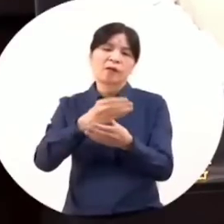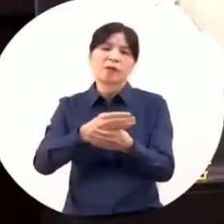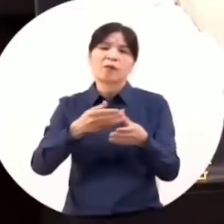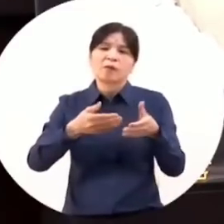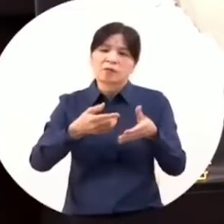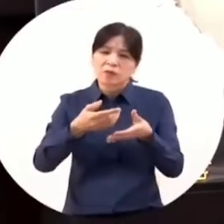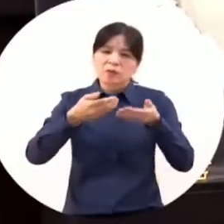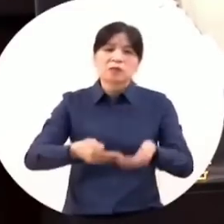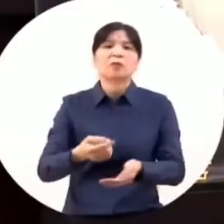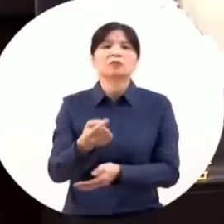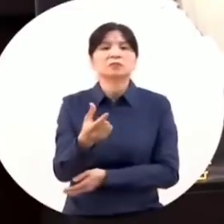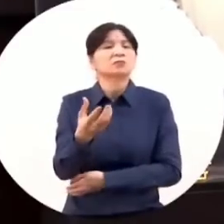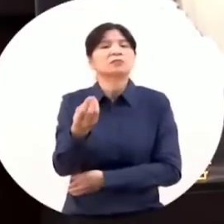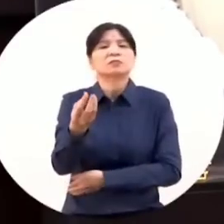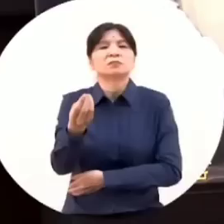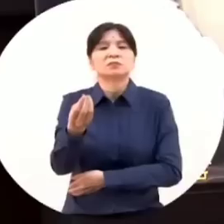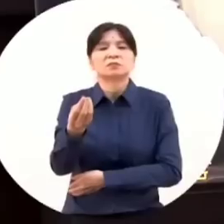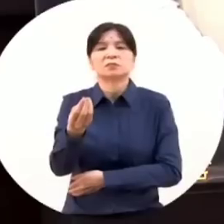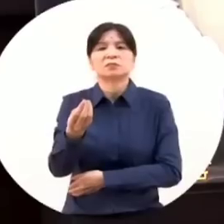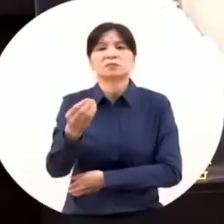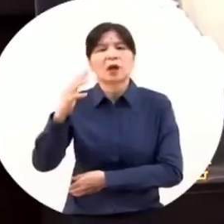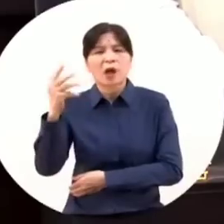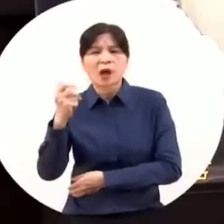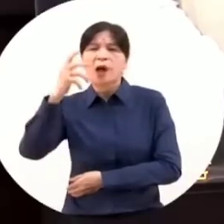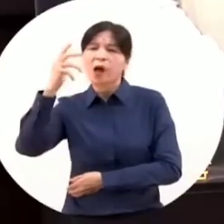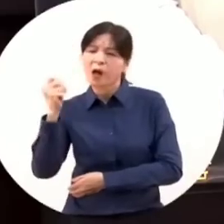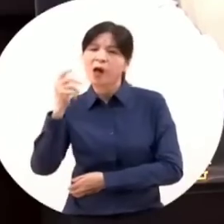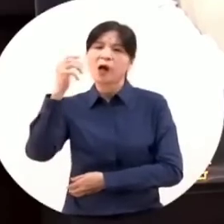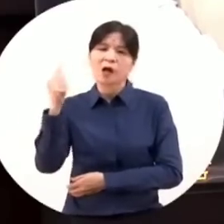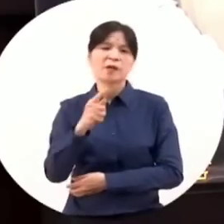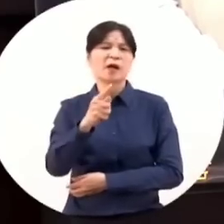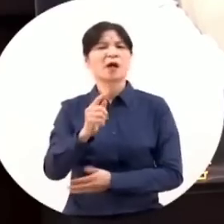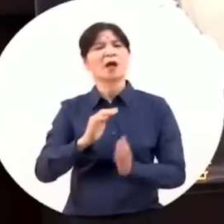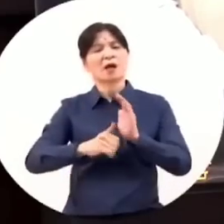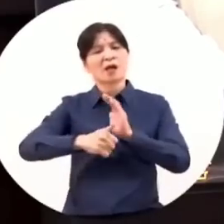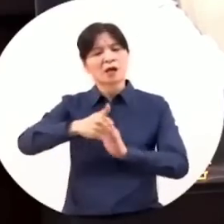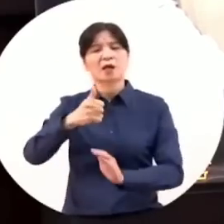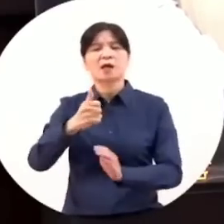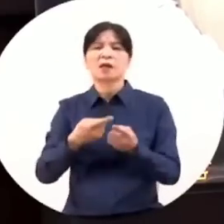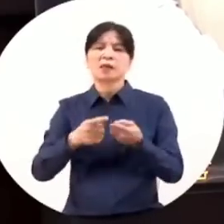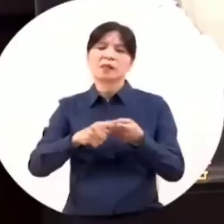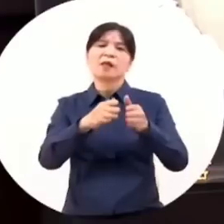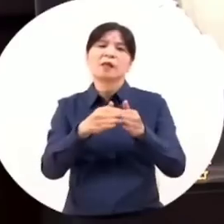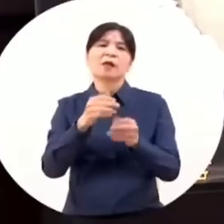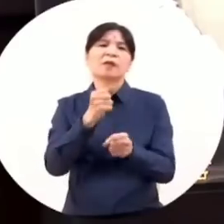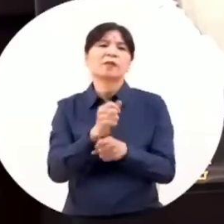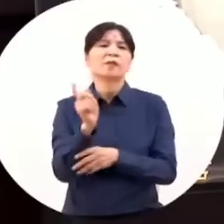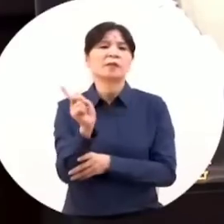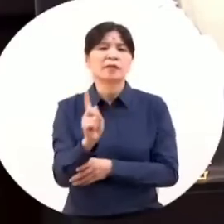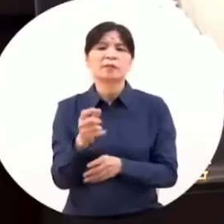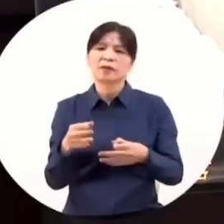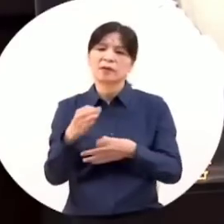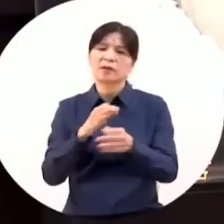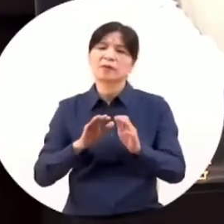重，没有深入的去写。伊干那一直讲，啊，你市长安怎？你市长安怎？你记迄落，迄落警察局